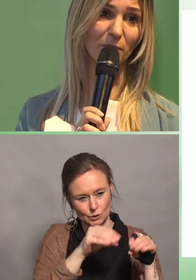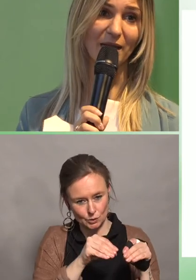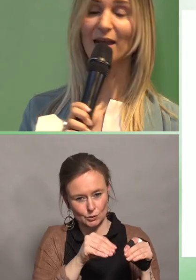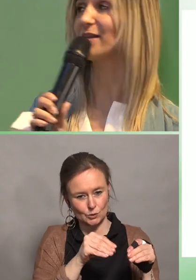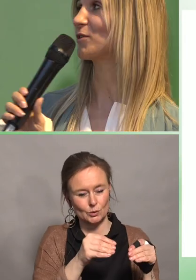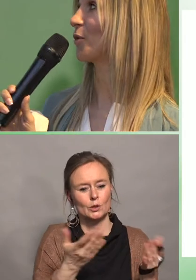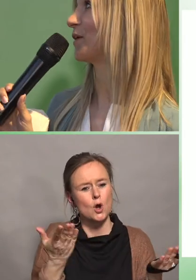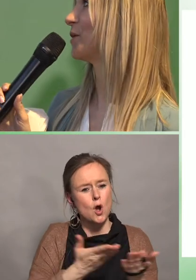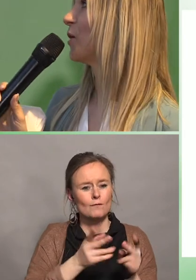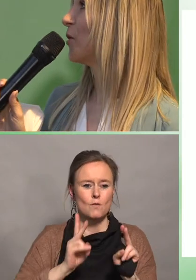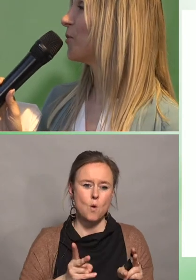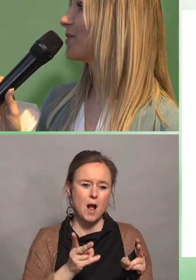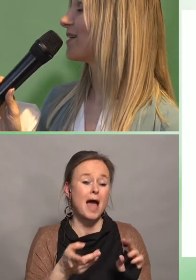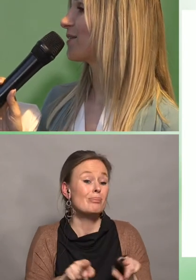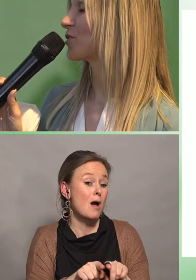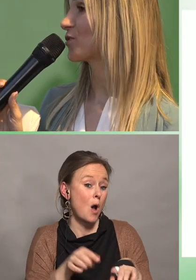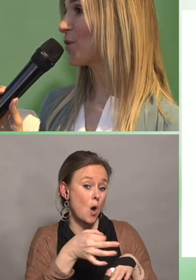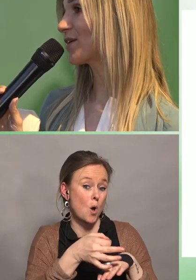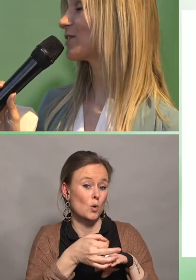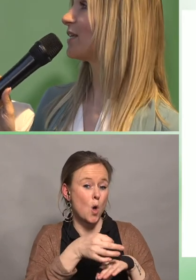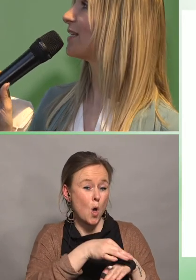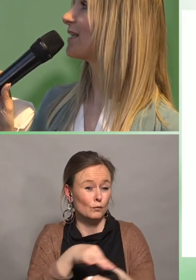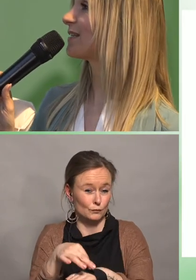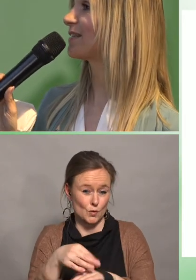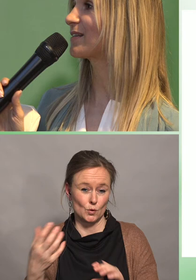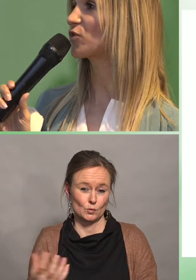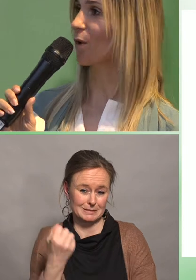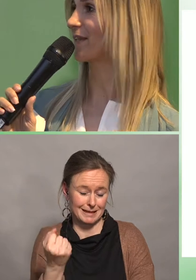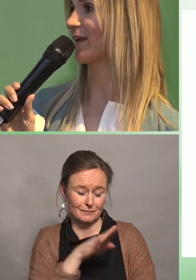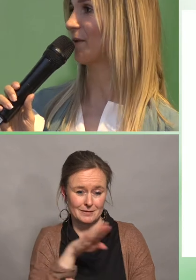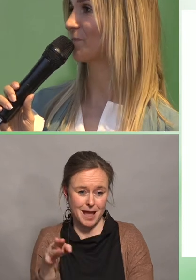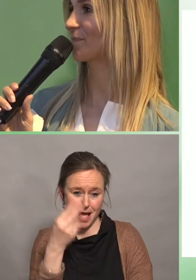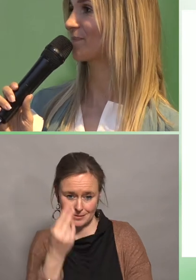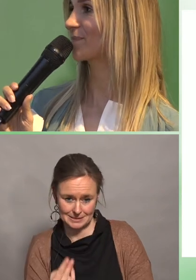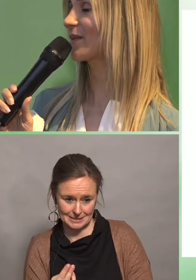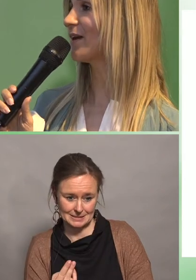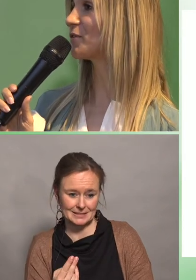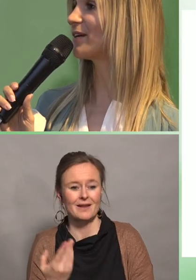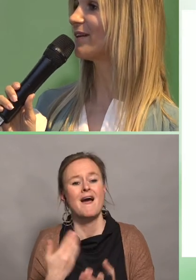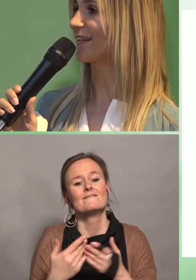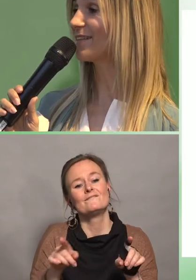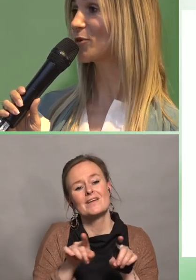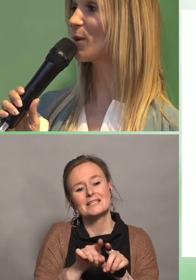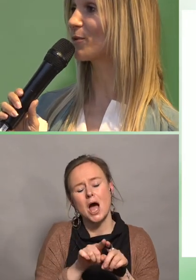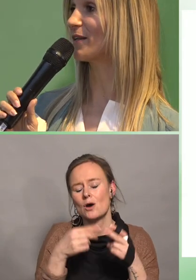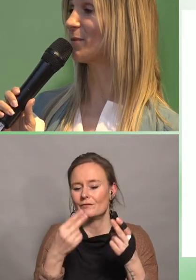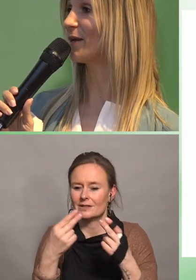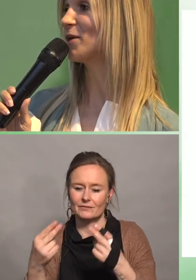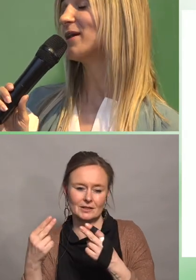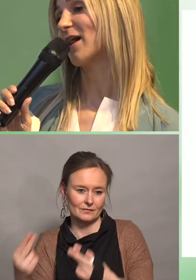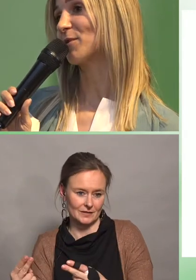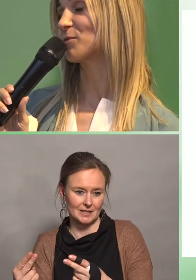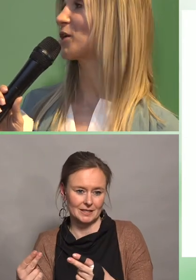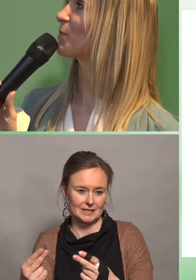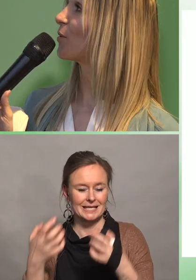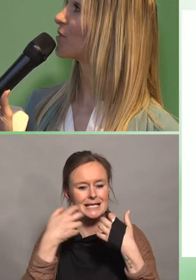zum Thema nachlesen können. Und was uns noch ganz wichtig ist, ist Storytelling. Also wir reden darüber im Unternehmen,